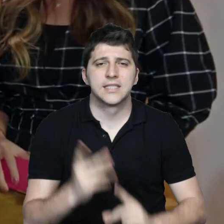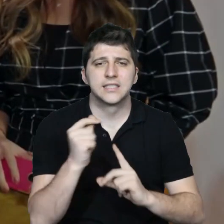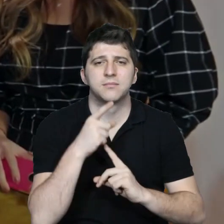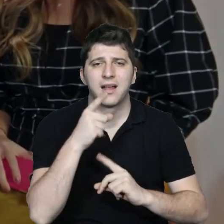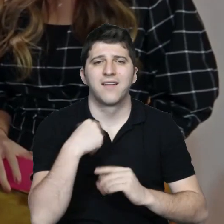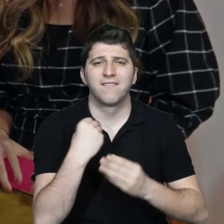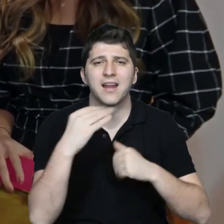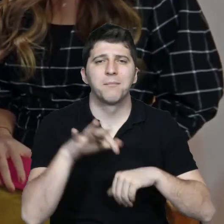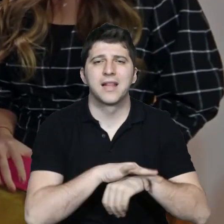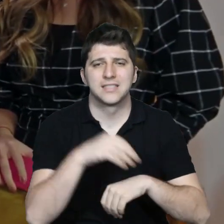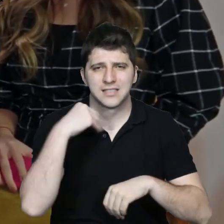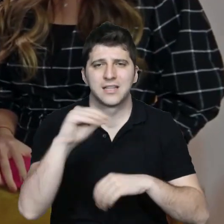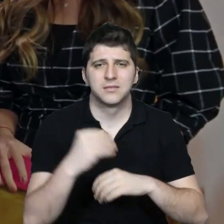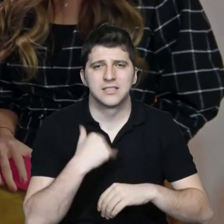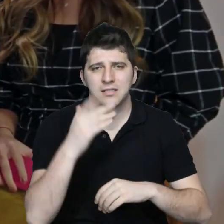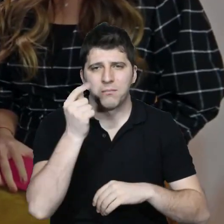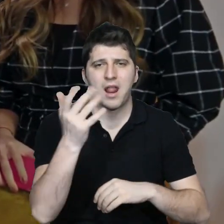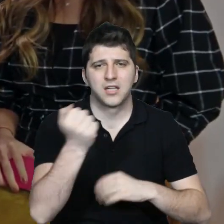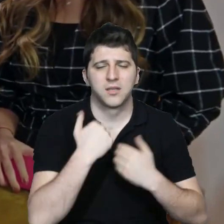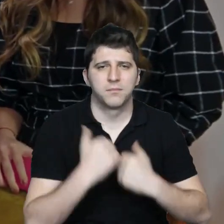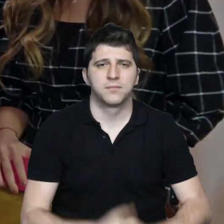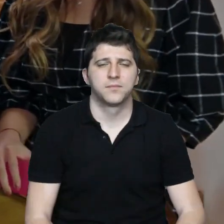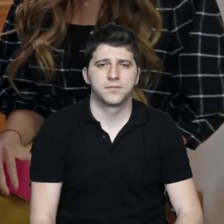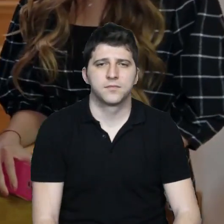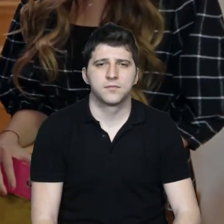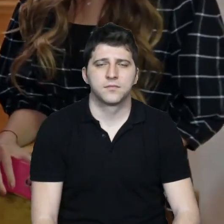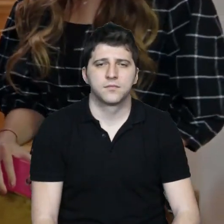İsmail verdiğim bileziği satmış da gidip parasını alacağım.